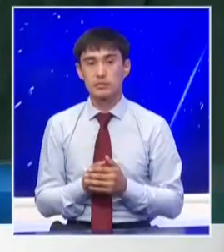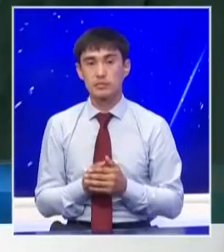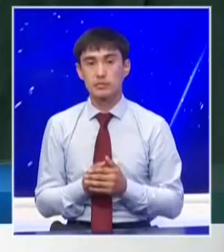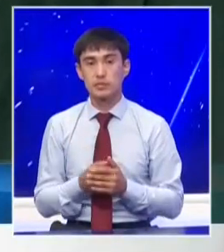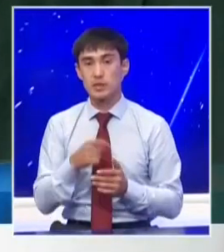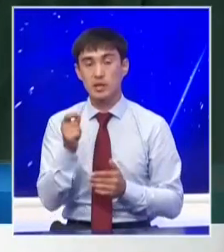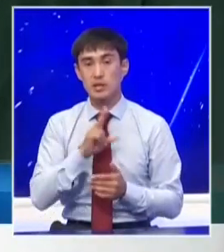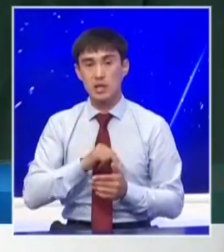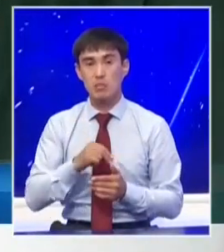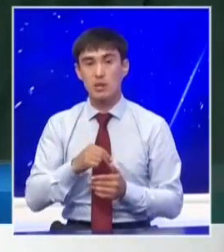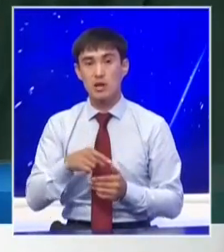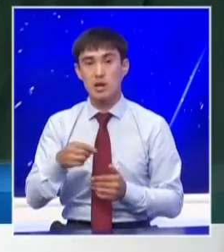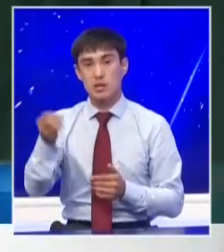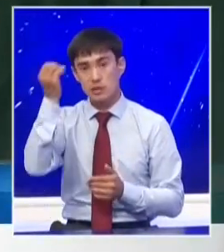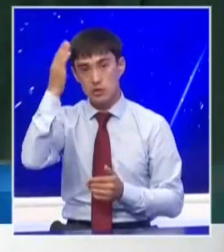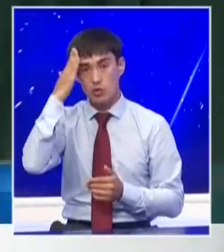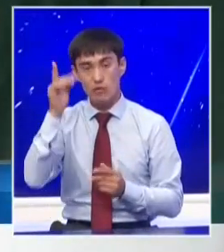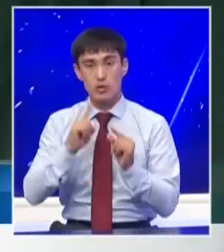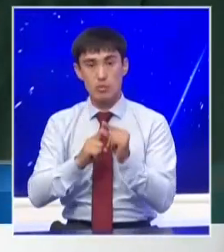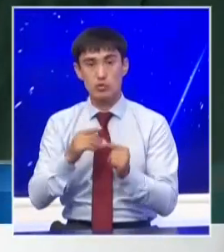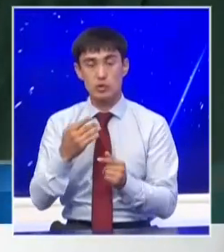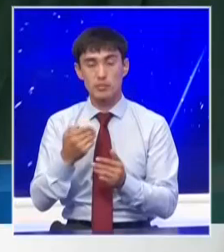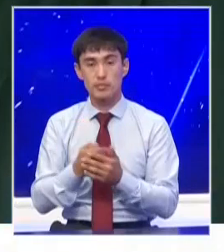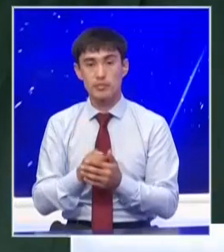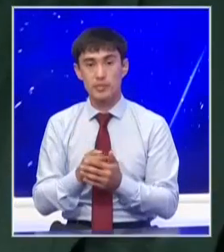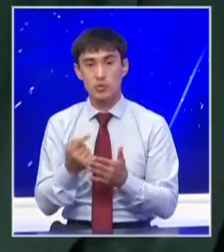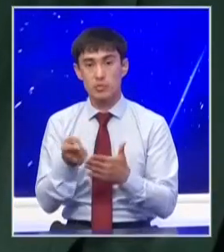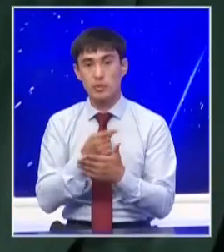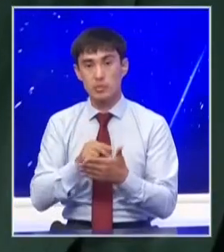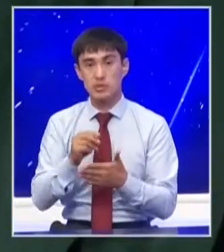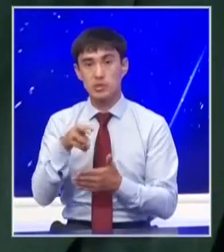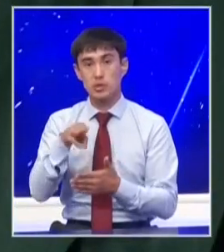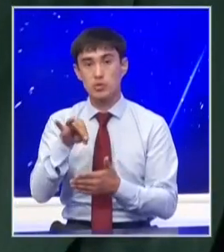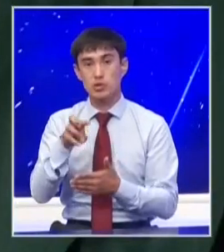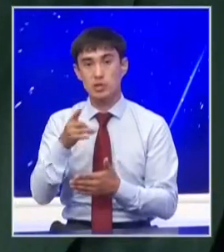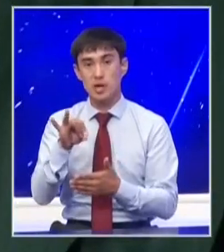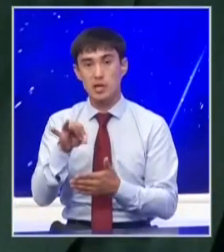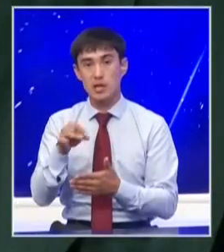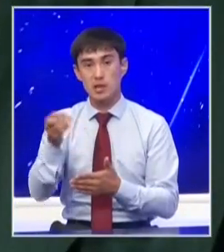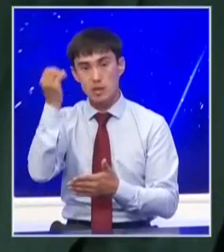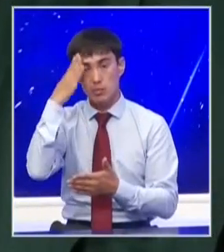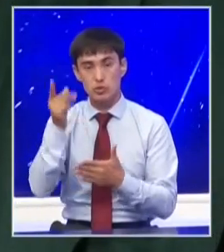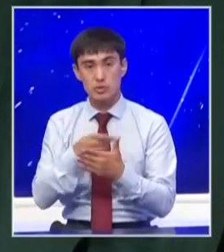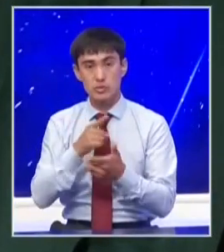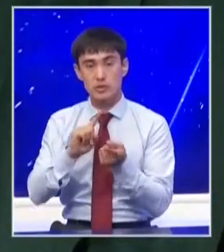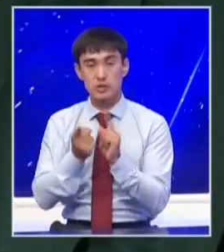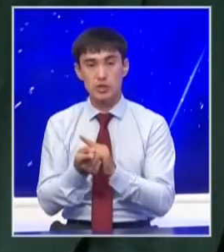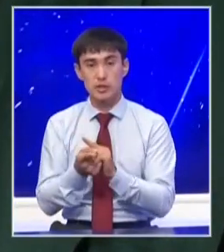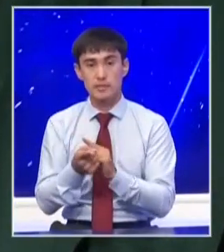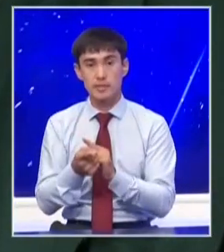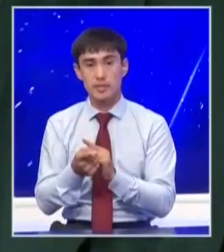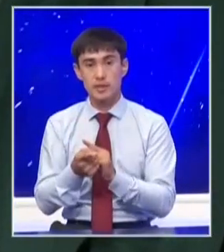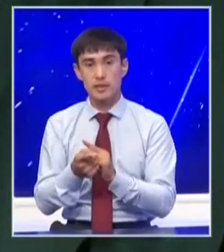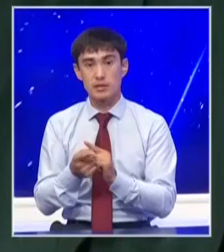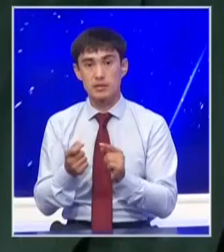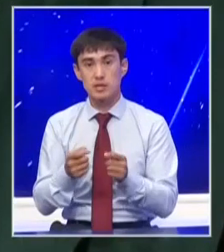произносил ни одного слова на японском, но там было написано что-то вроде «такушу гайша», что означает с японского «special